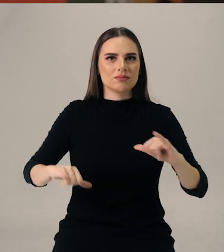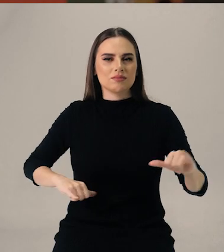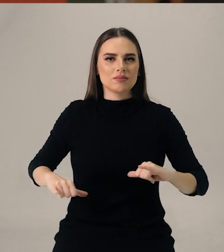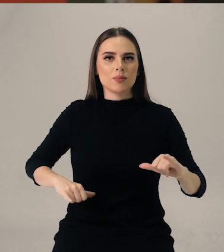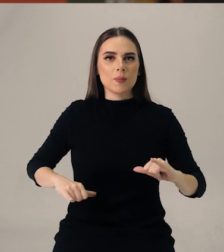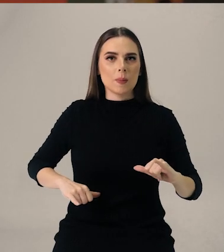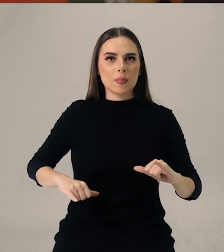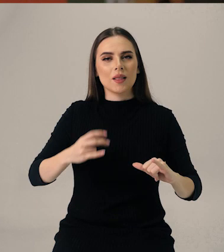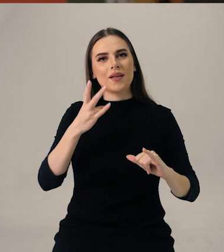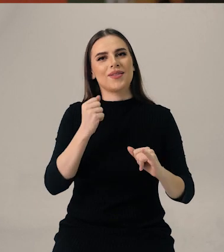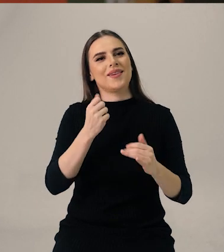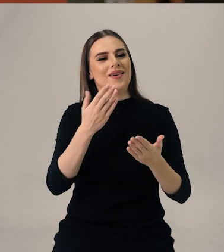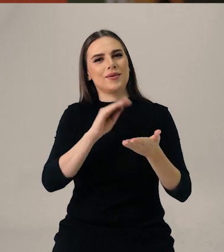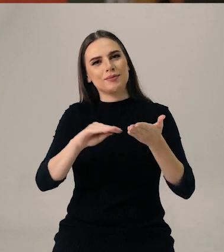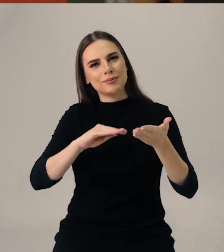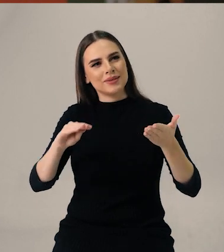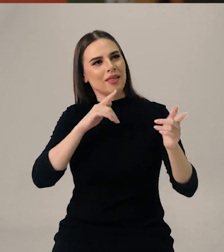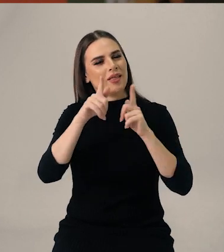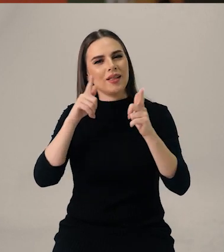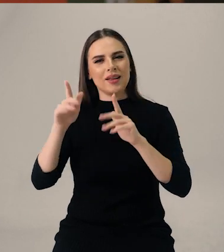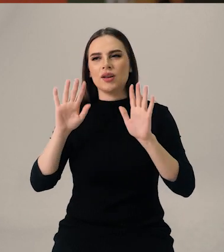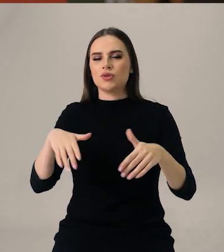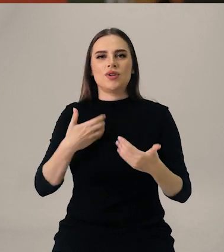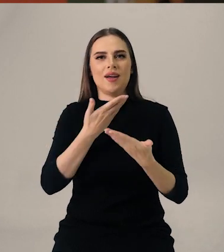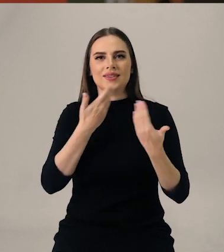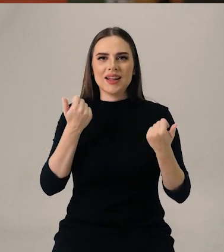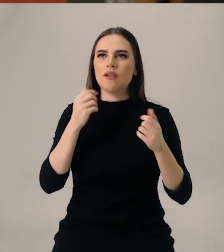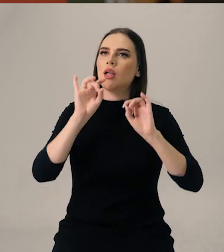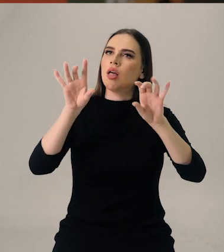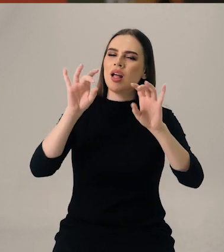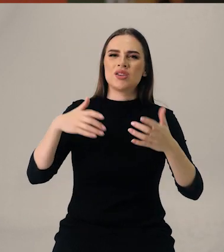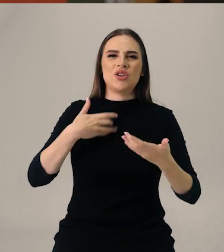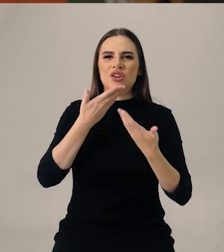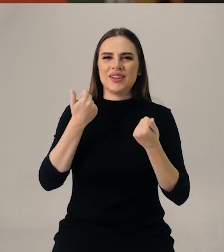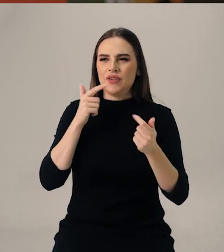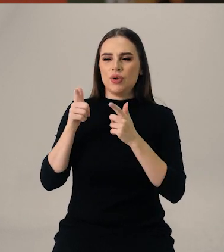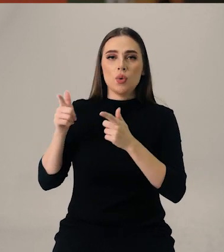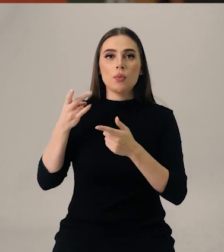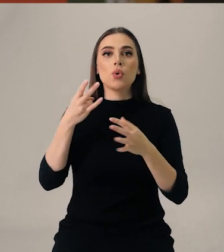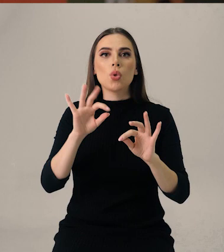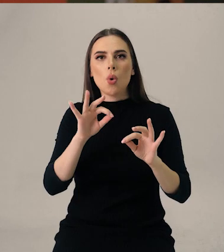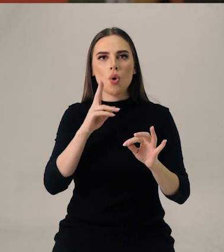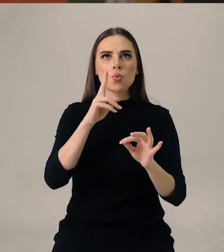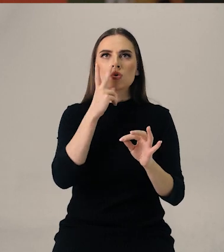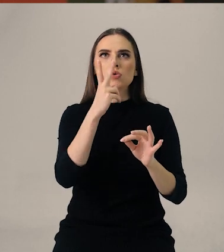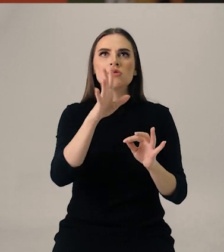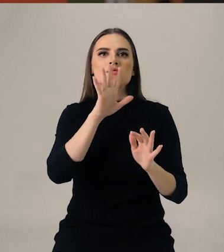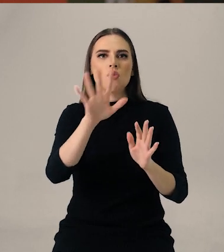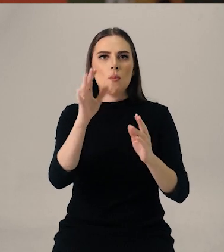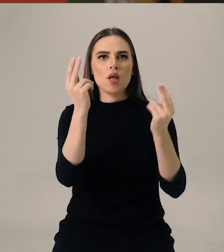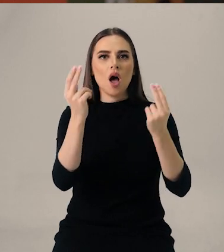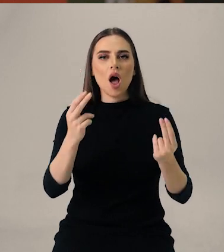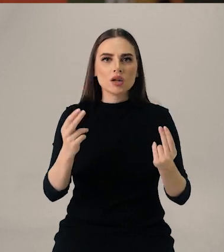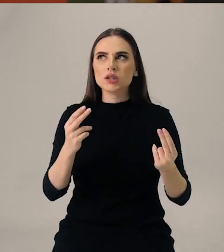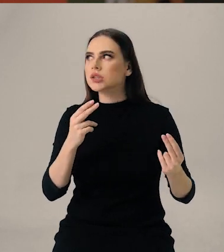Критика на бумаге или в публичных выступлениях Репину была не страшна, но некоторые противники картины были раздосадованы настолько, что от слов